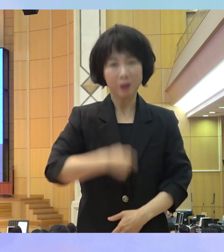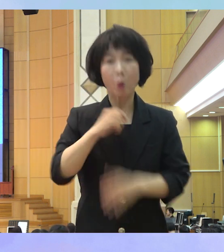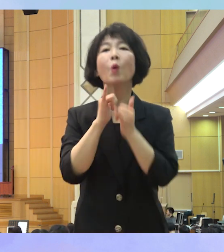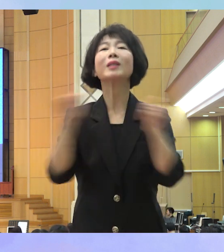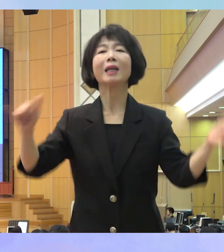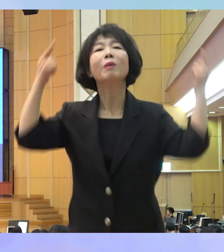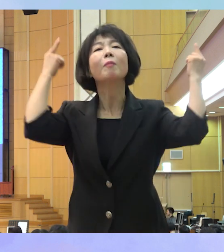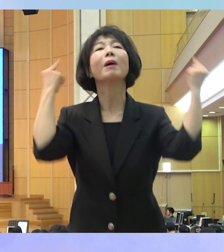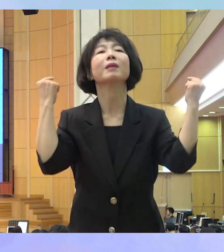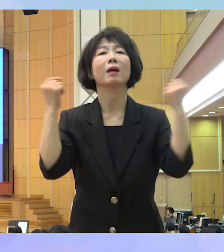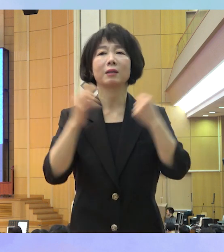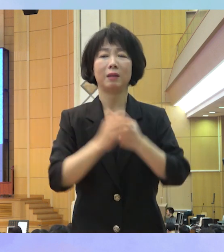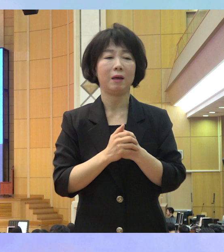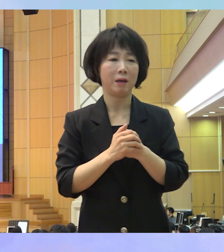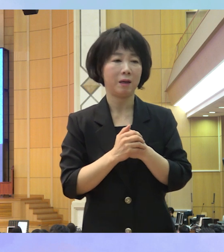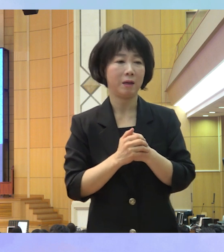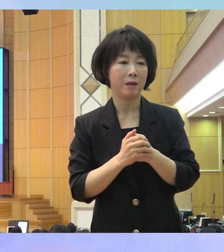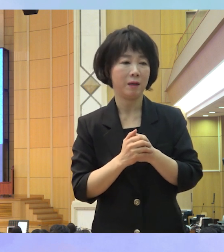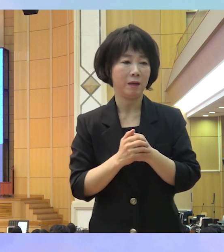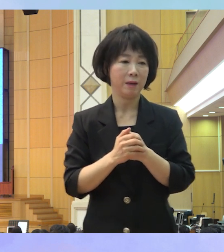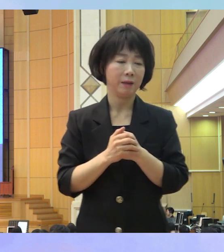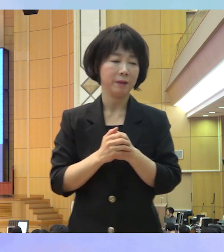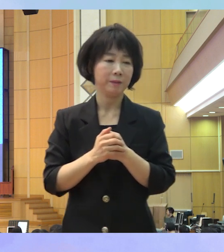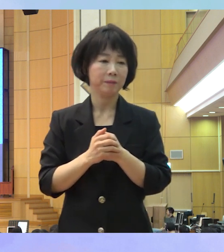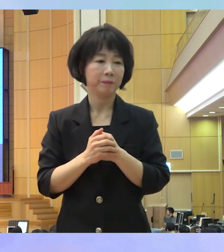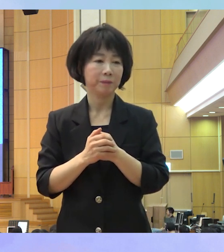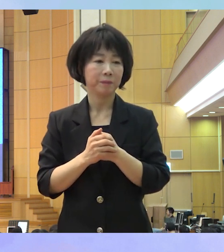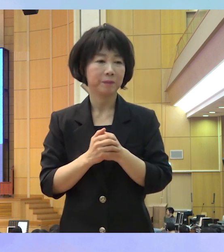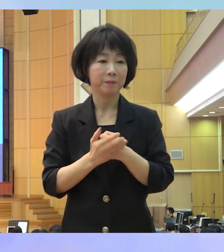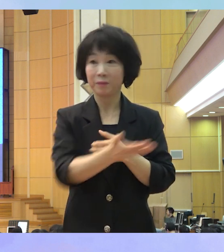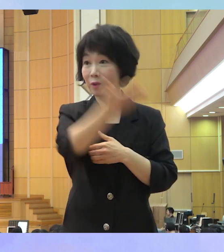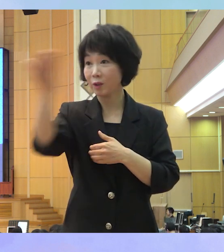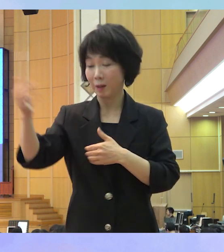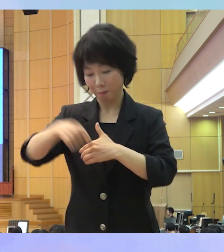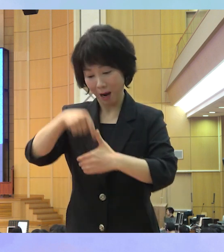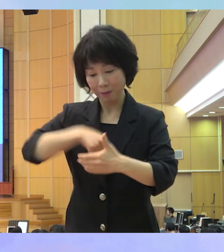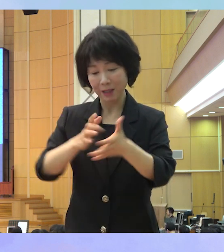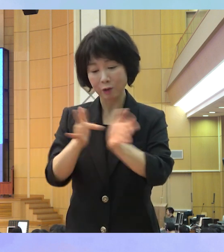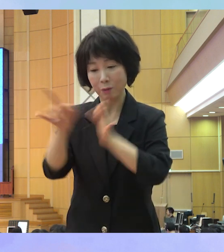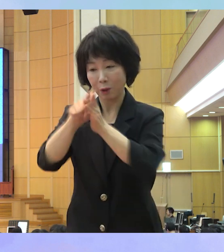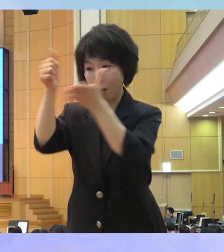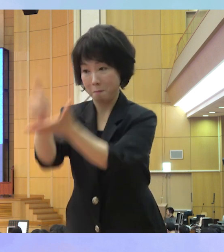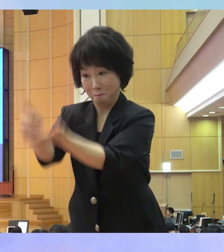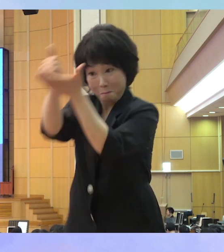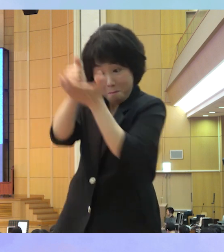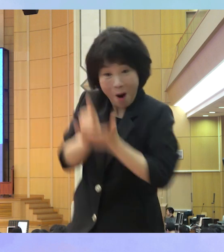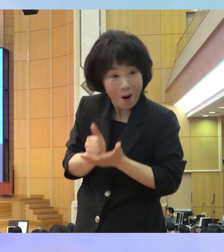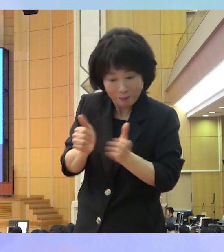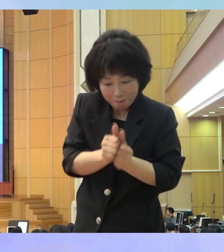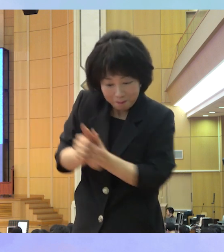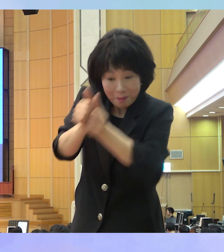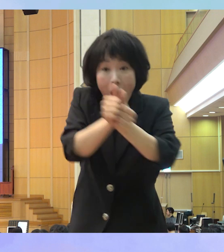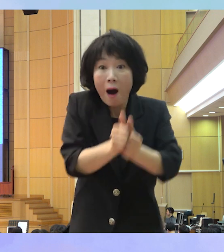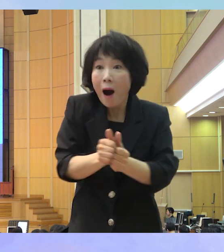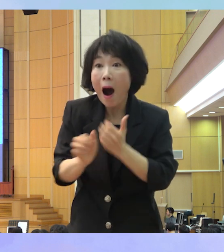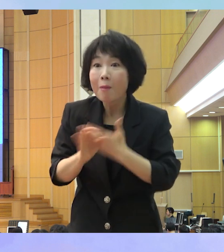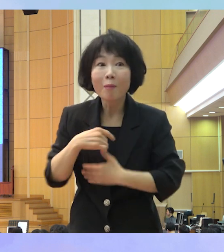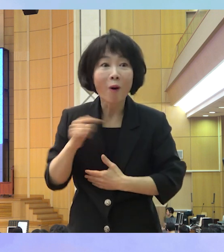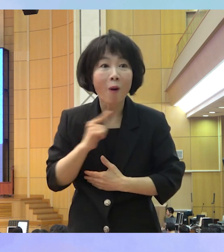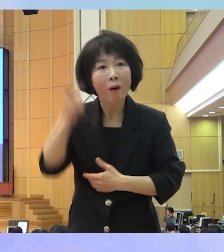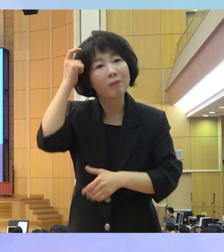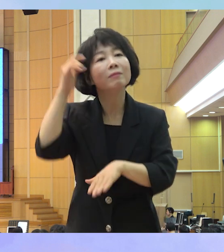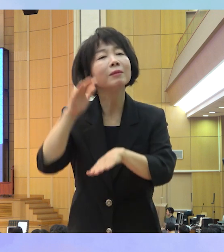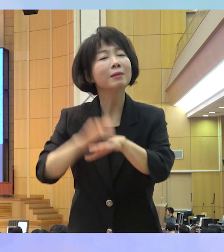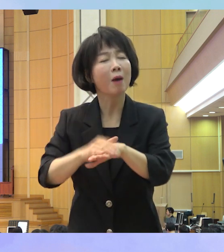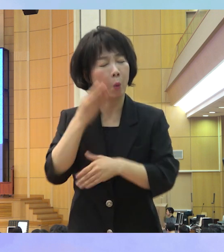거예요. 성경에서 말하고 있는 건 예수를 내 마음에 모시고 살잖아요. 그러면 그게 지혜롭게